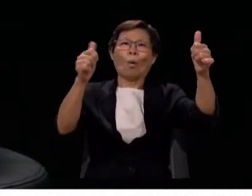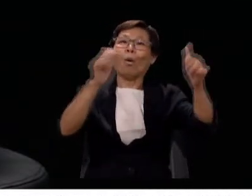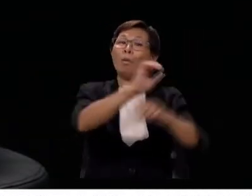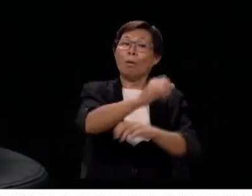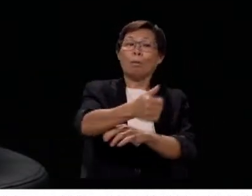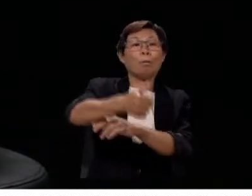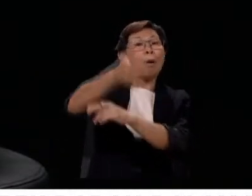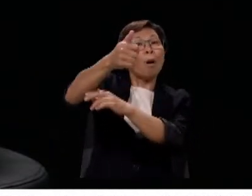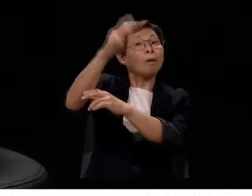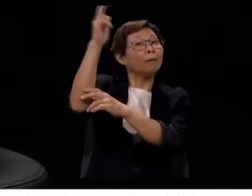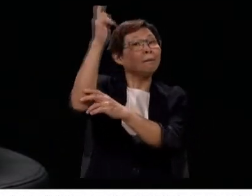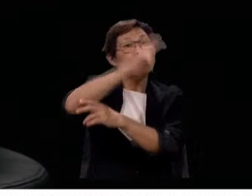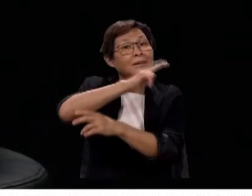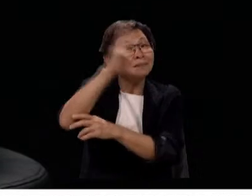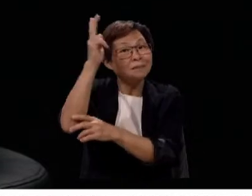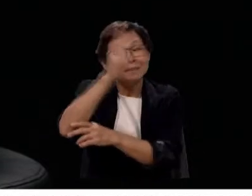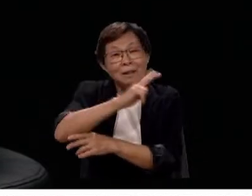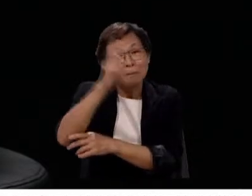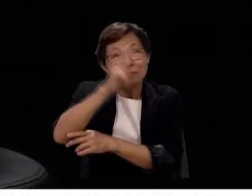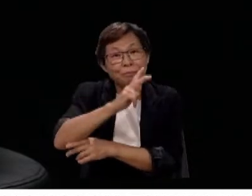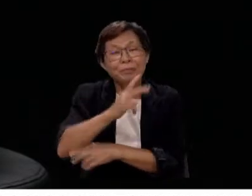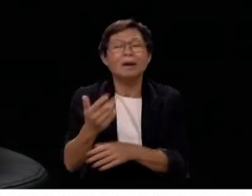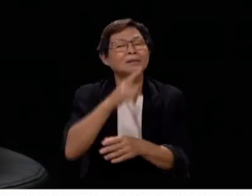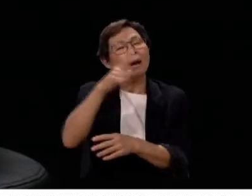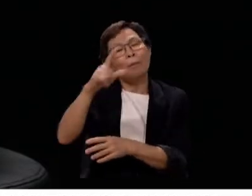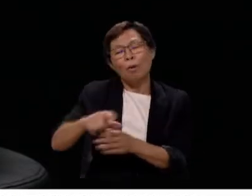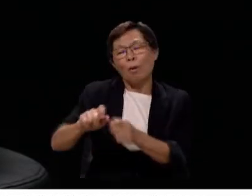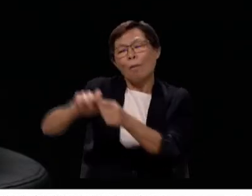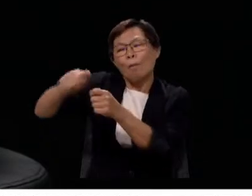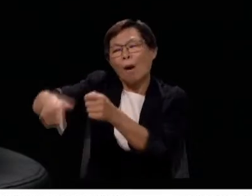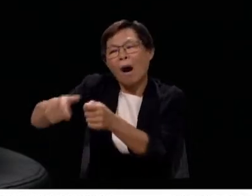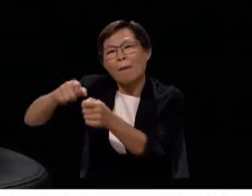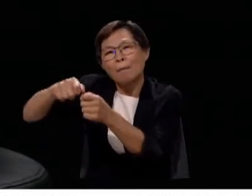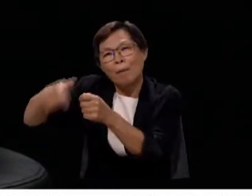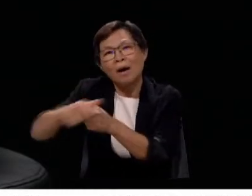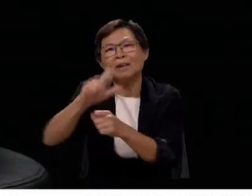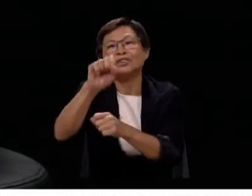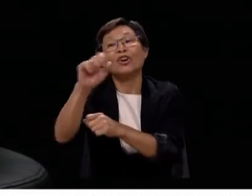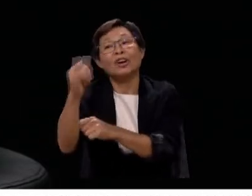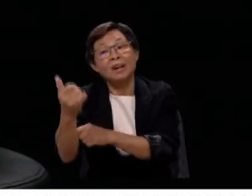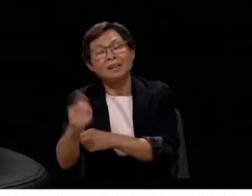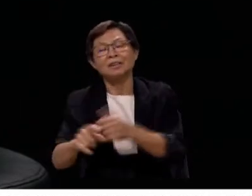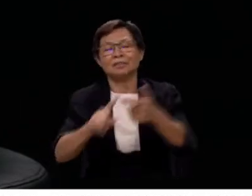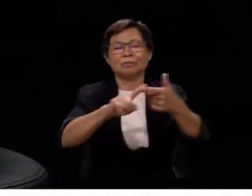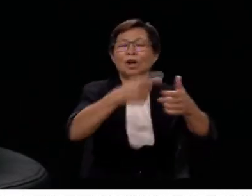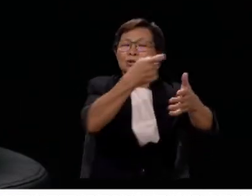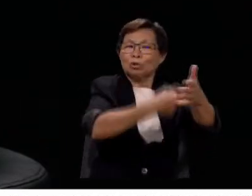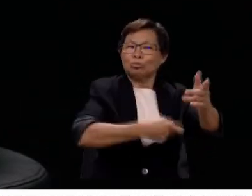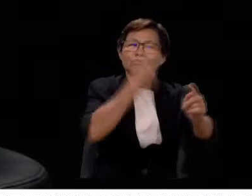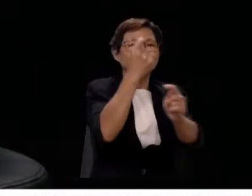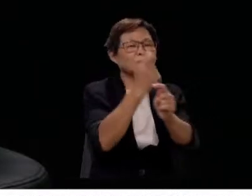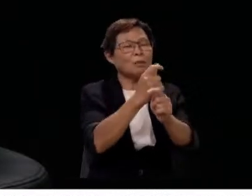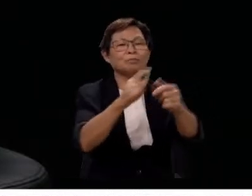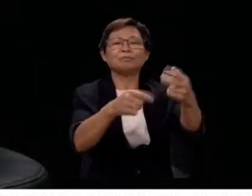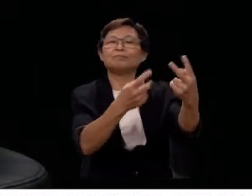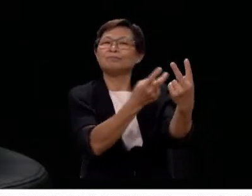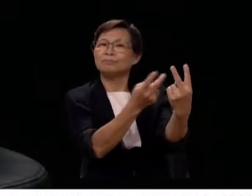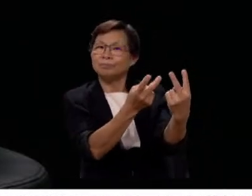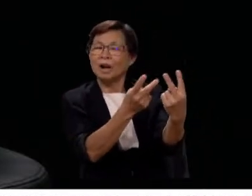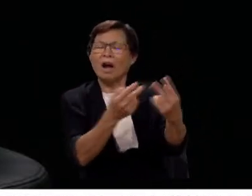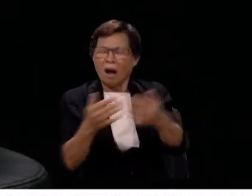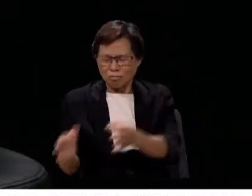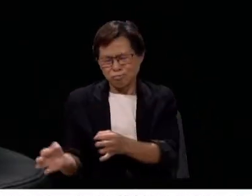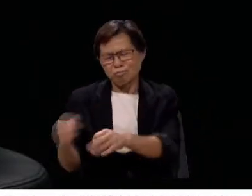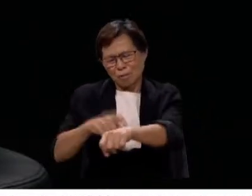kerajaan tidak akan perlu lagi membayar pampasan kedua kadar tool ditetapkan Walaupun ada